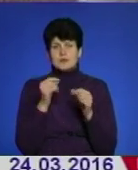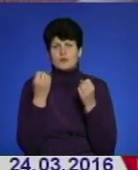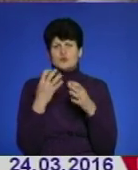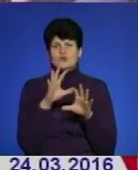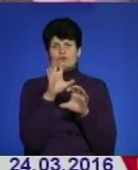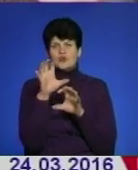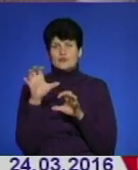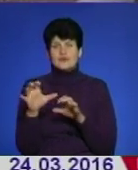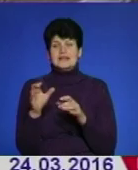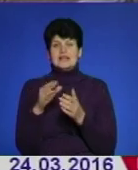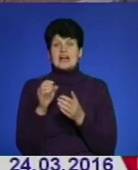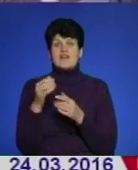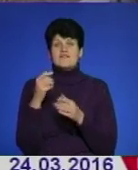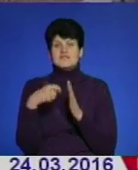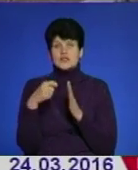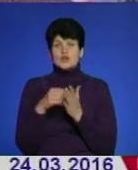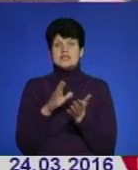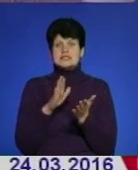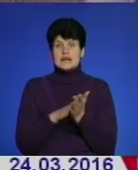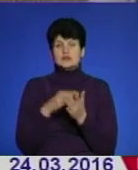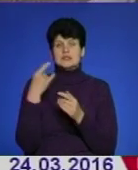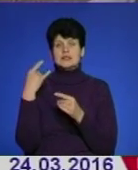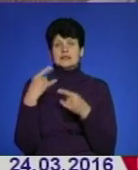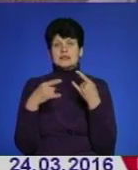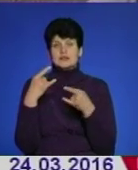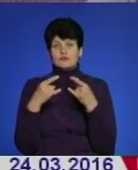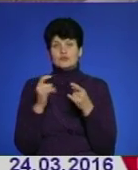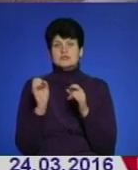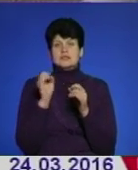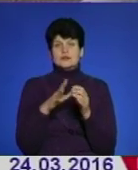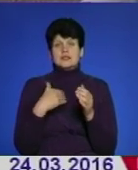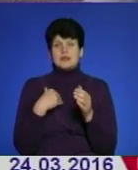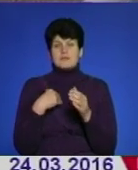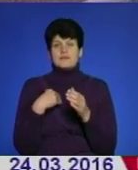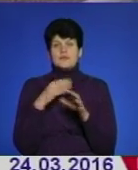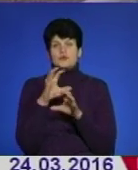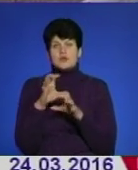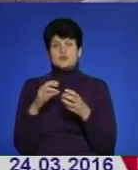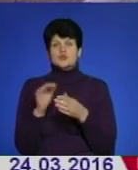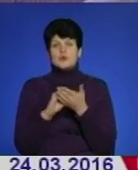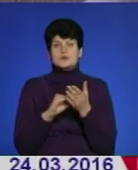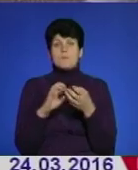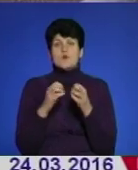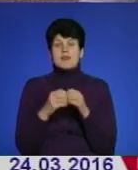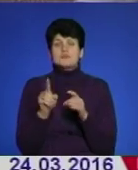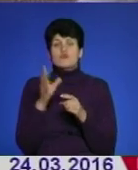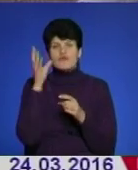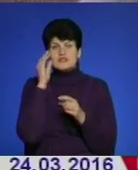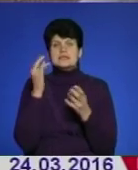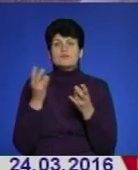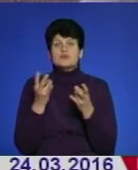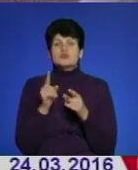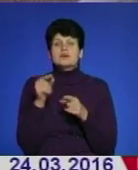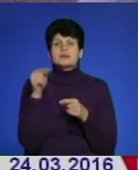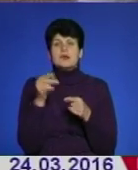чи на відеореєстратор, чи на телефон. Сфотографувати, закинути нам в групу фотографію з описом проблеми і що ви вважаєте за потрібне, що там